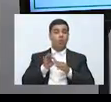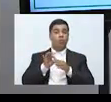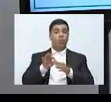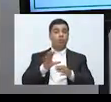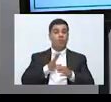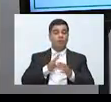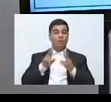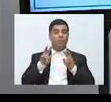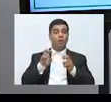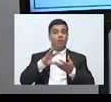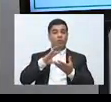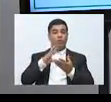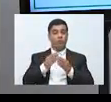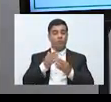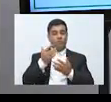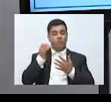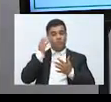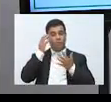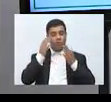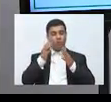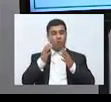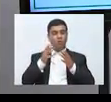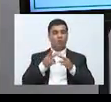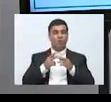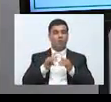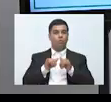мавзуга оид тасаввурингиз бойитилади.